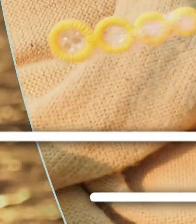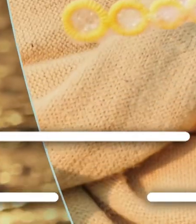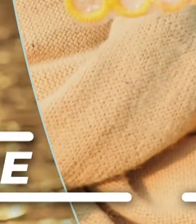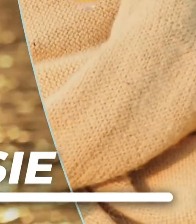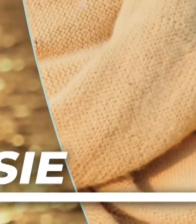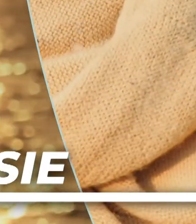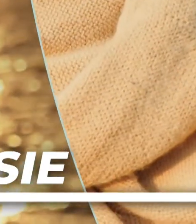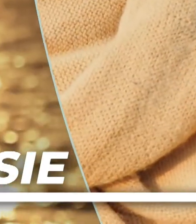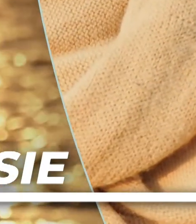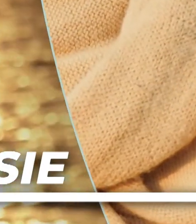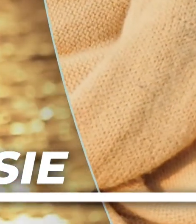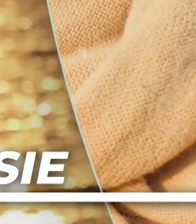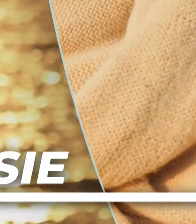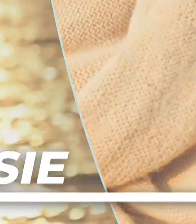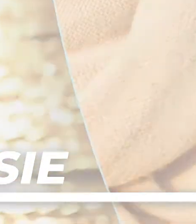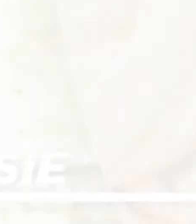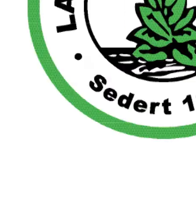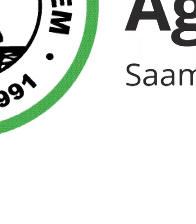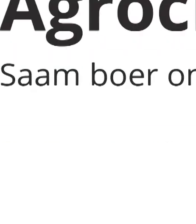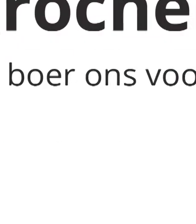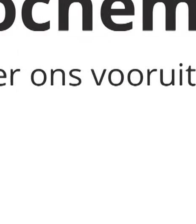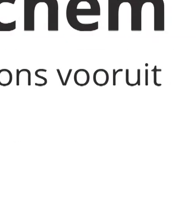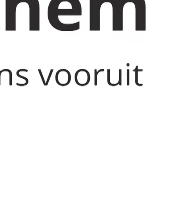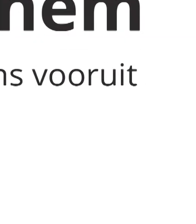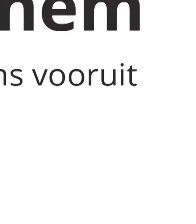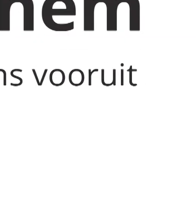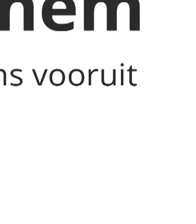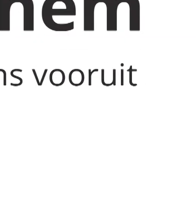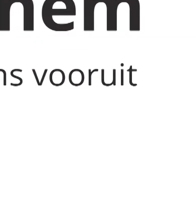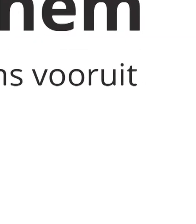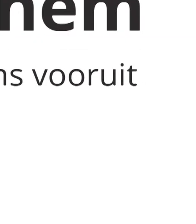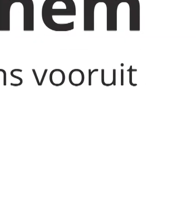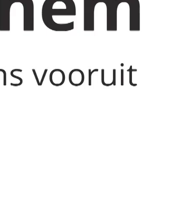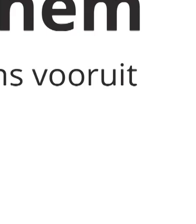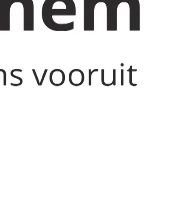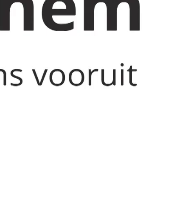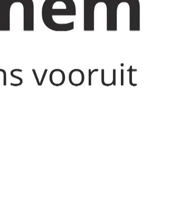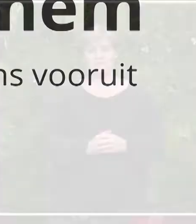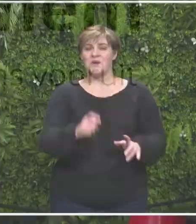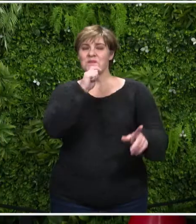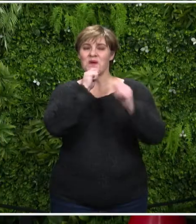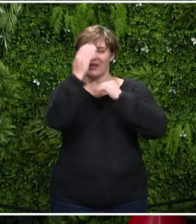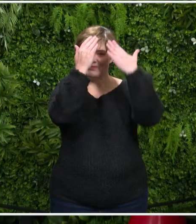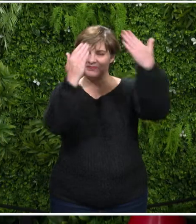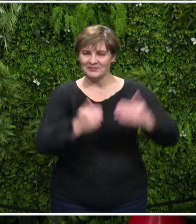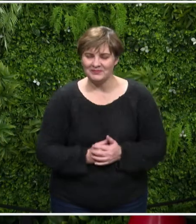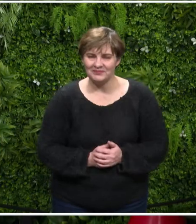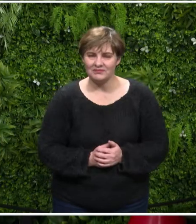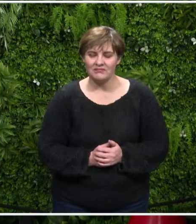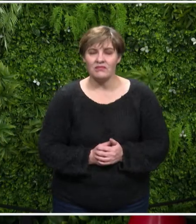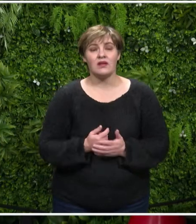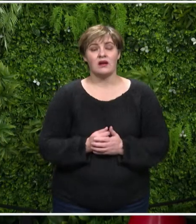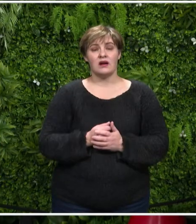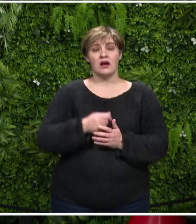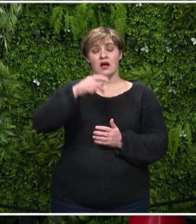Laveld Agrochem inspireer jou vir die dag. Laveld Agrochem, saam boer ons vooruit. Goeiemôre.